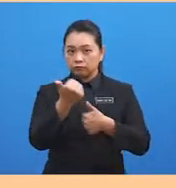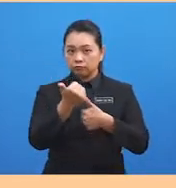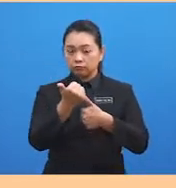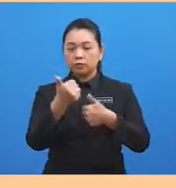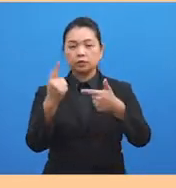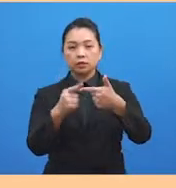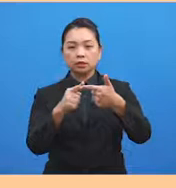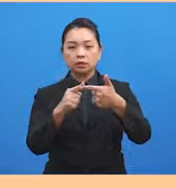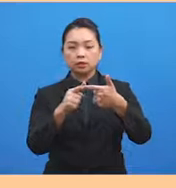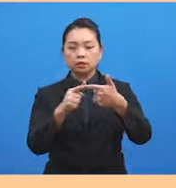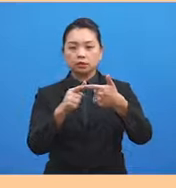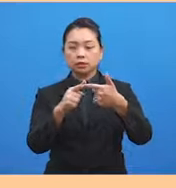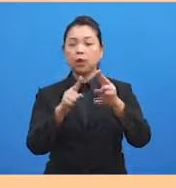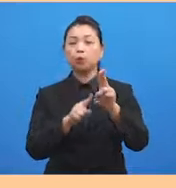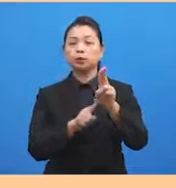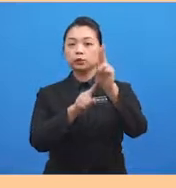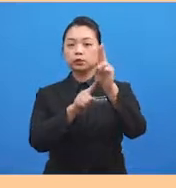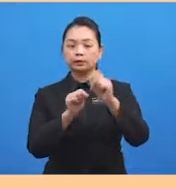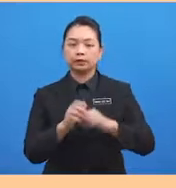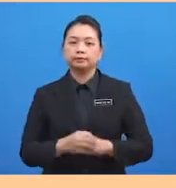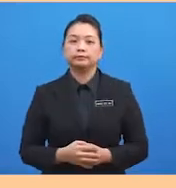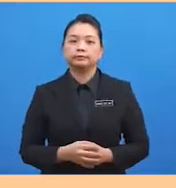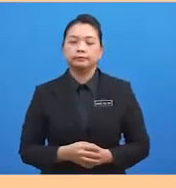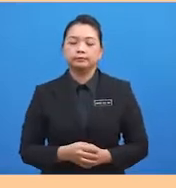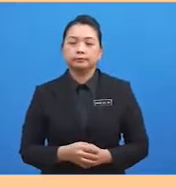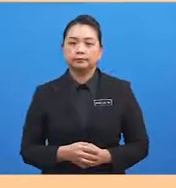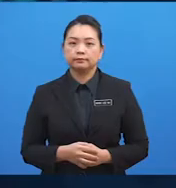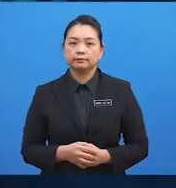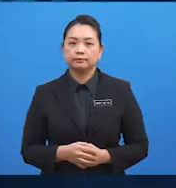dan kedua, share keutamaan.